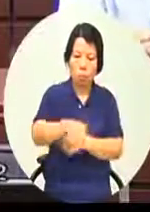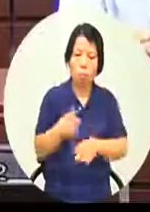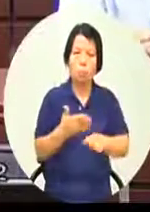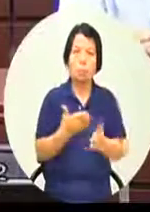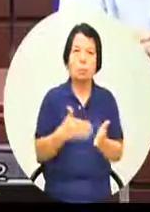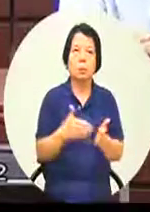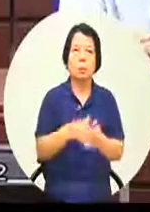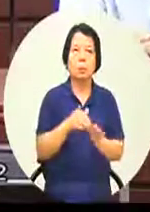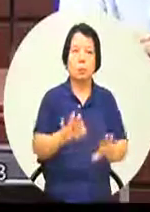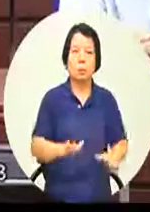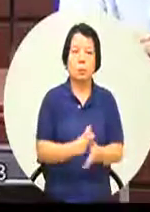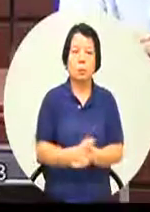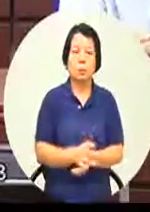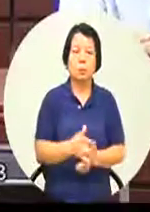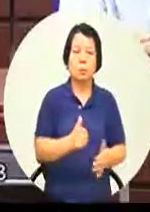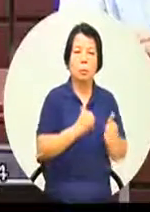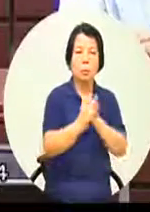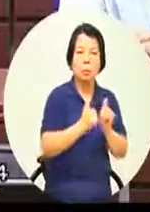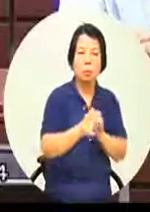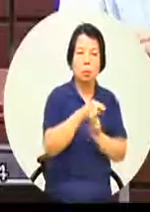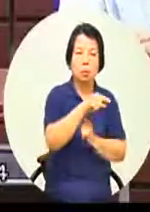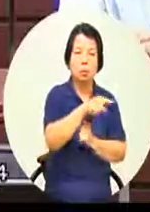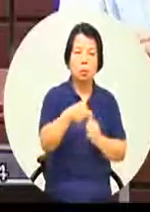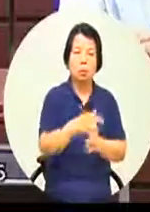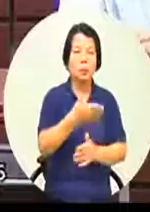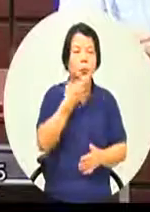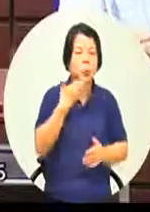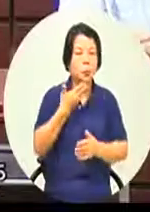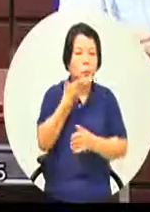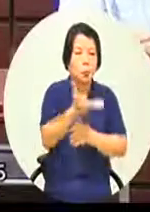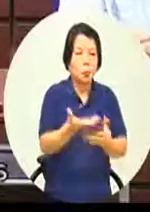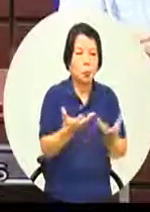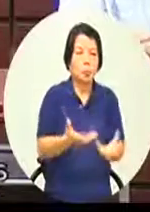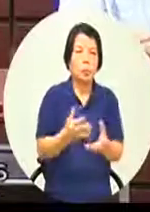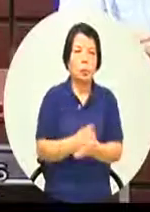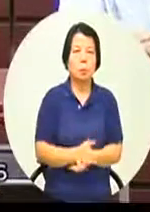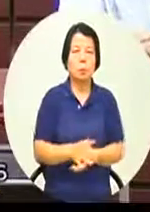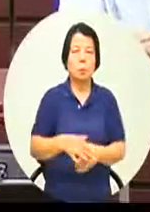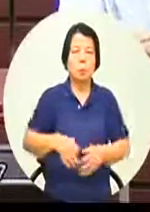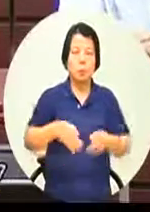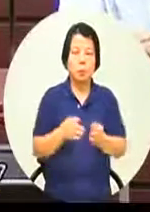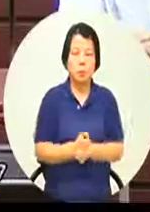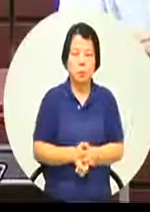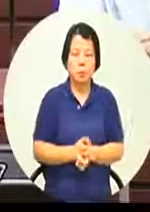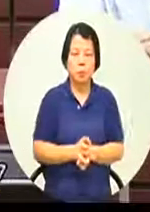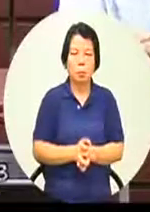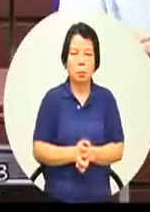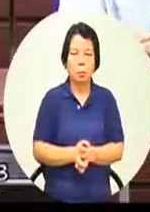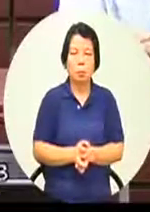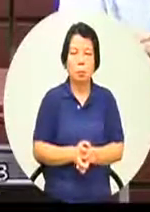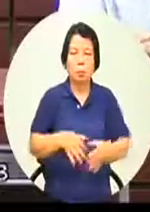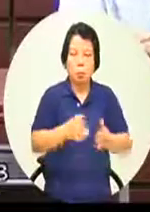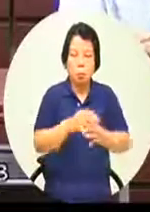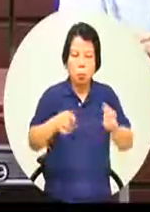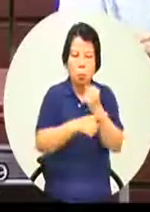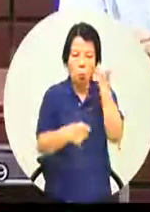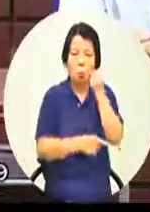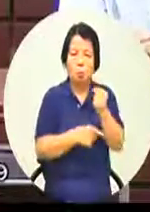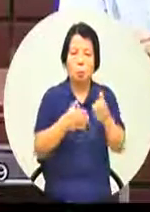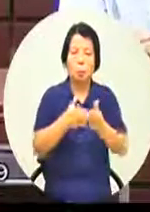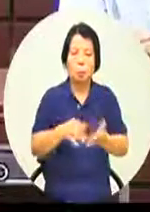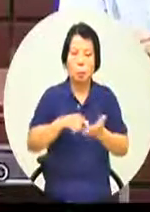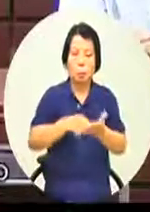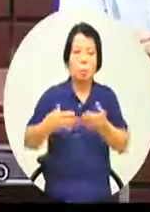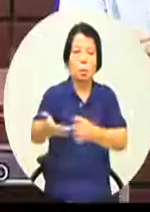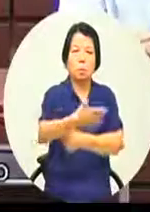顾及全市民的一个最大的利益呢，我们随时呢在法令呢这个征收程序